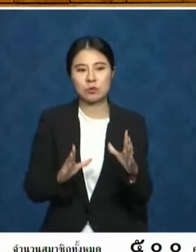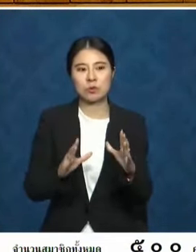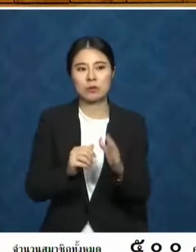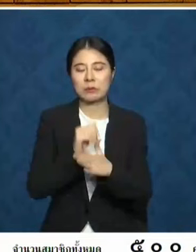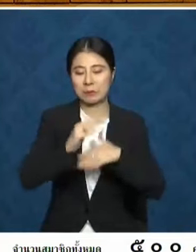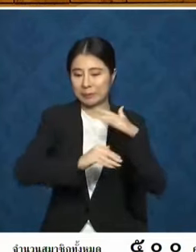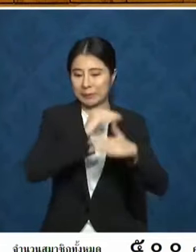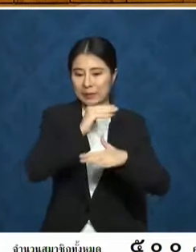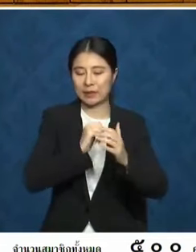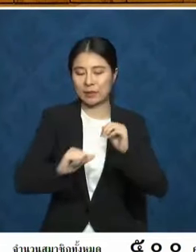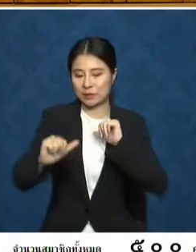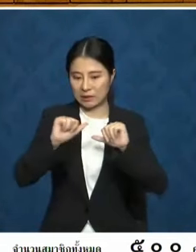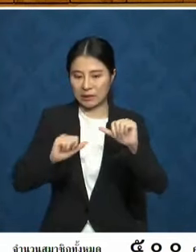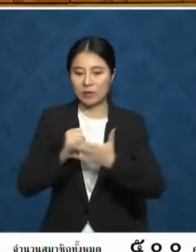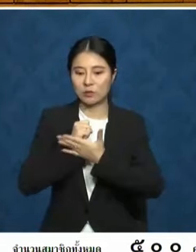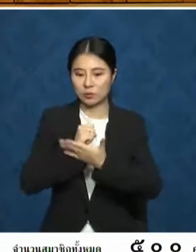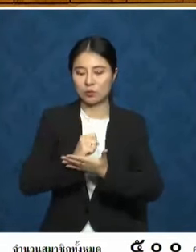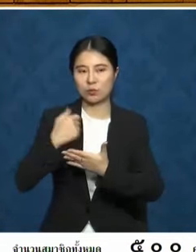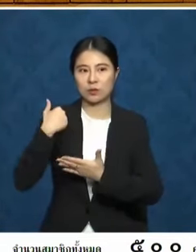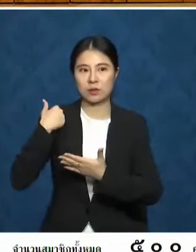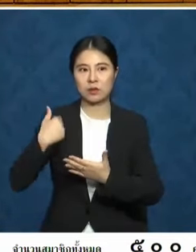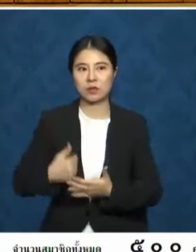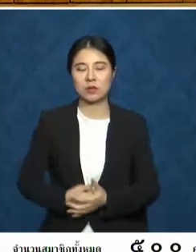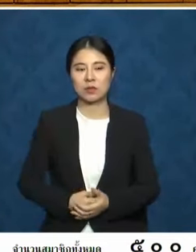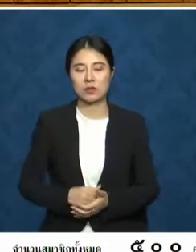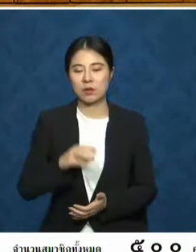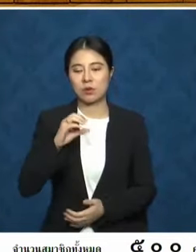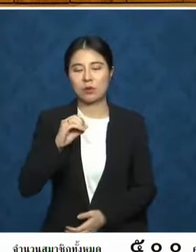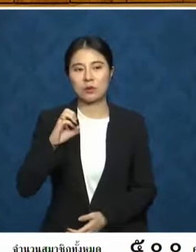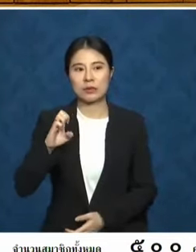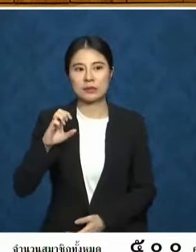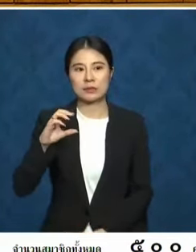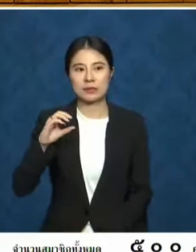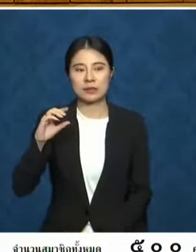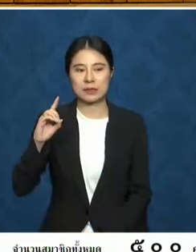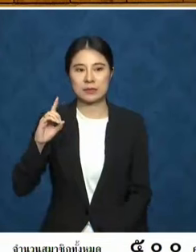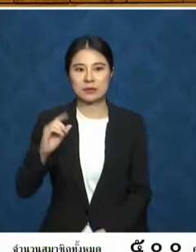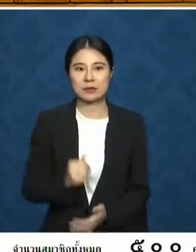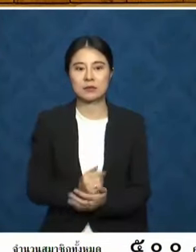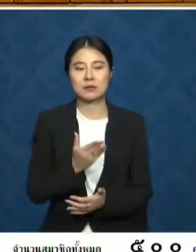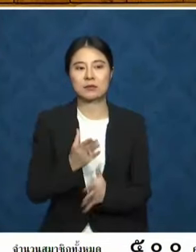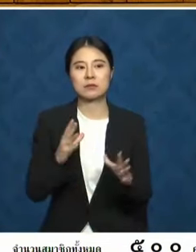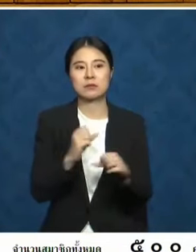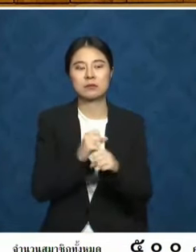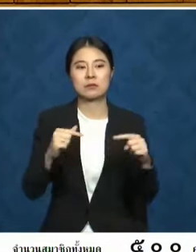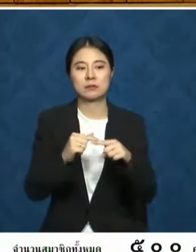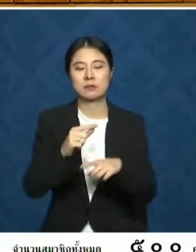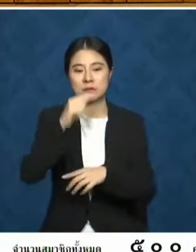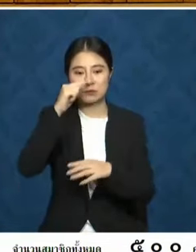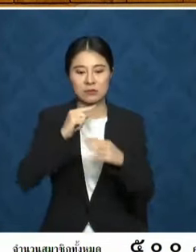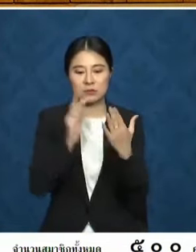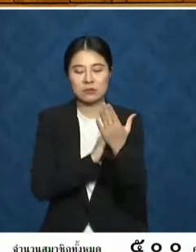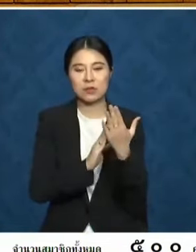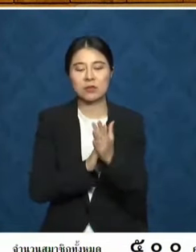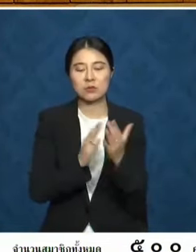ขณะเดียวกัน OECD การลงทุน IND ที่ท่านกรุณาสรุปว่าของไยอยู่ที่